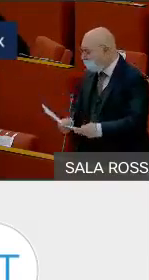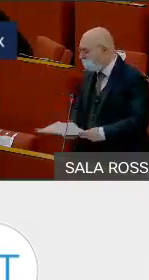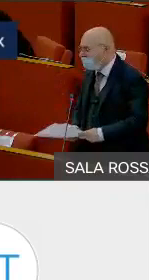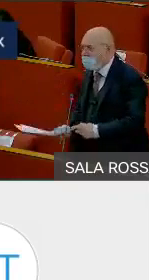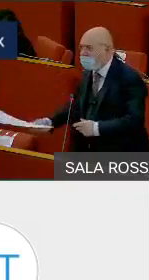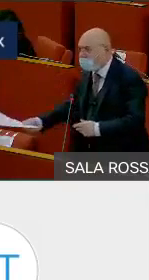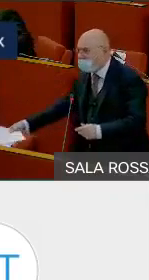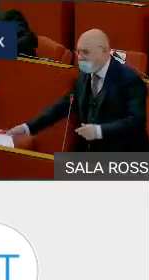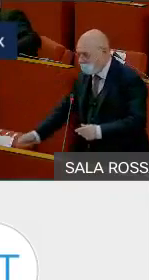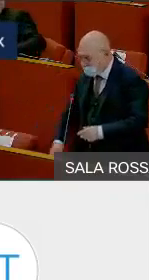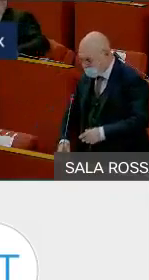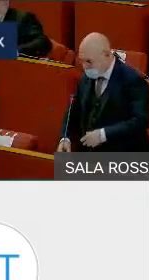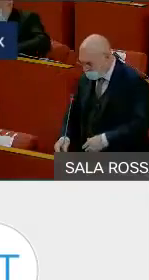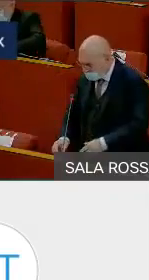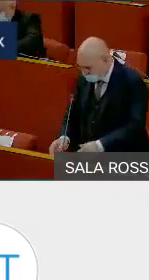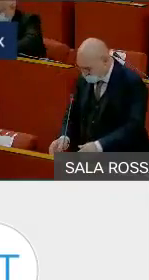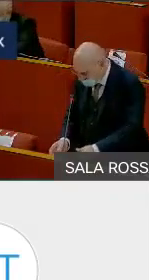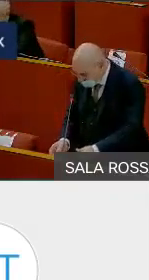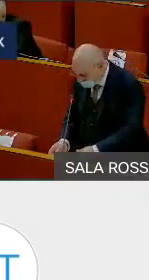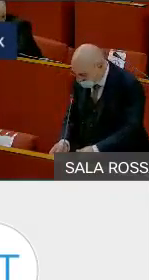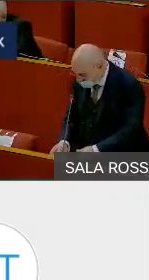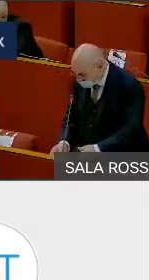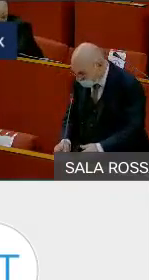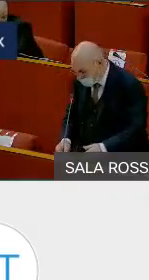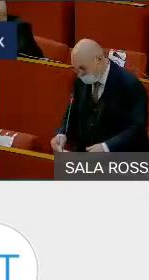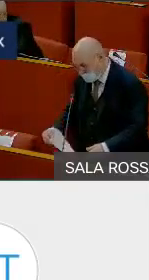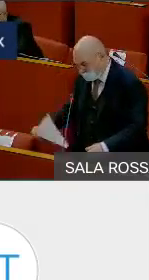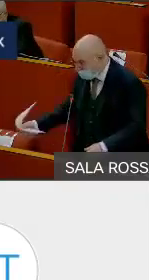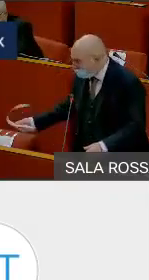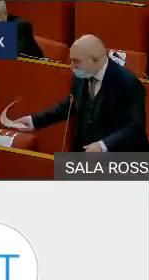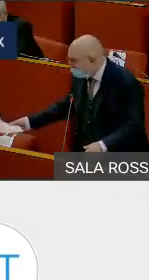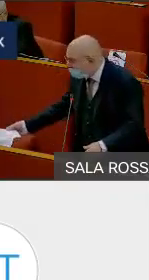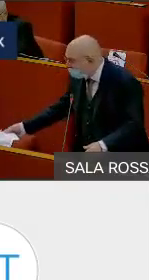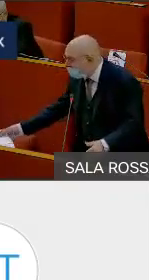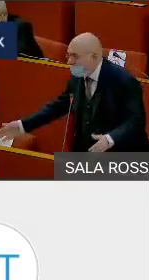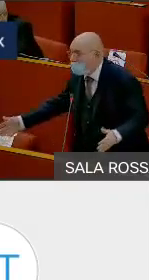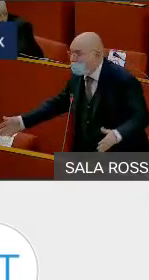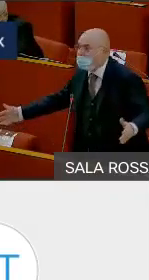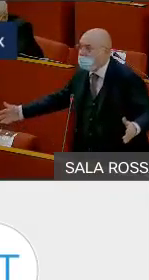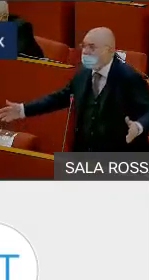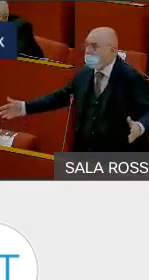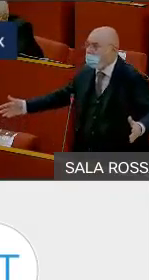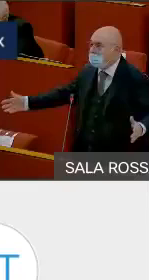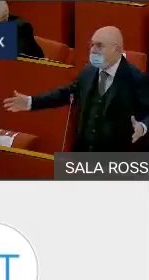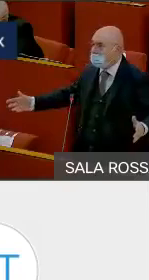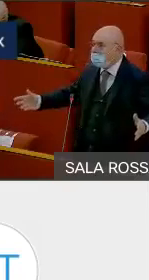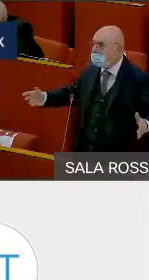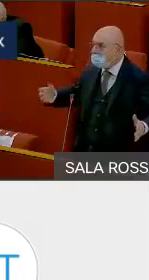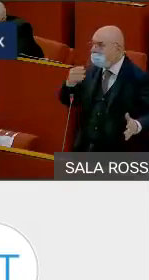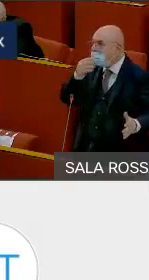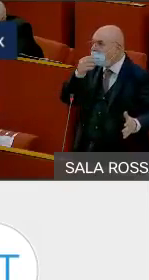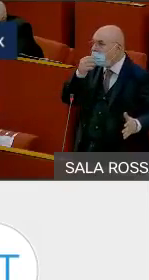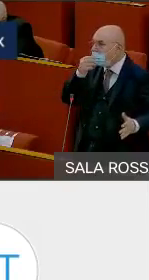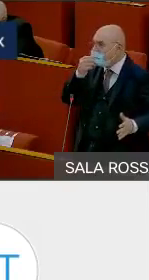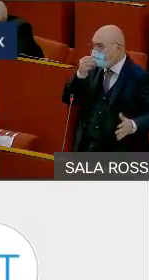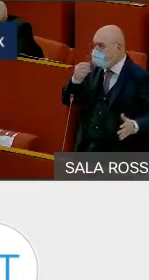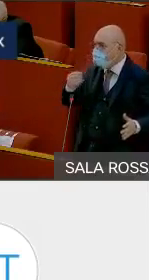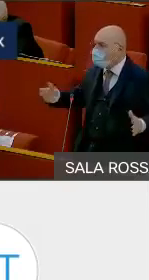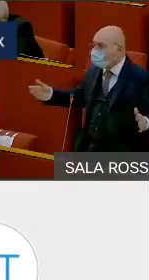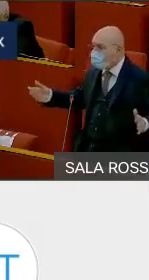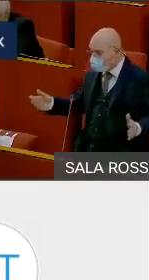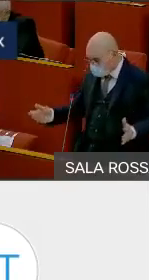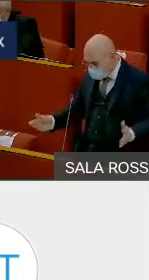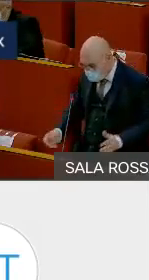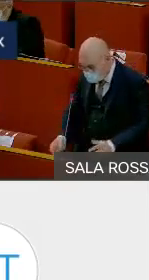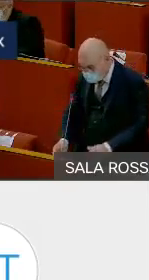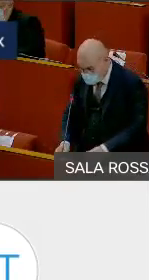salvaguardarla per te e per quelli che verranno dopo di te pare che questo non sia invece uno degli obiettivi di chi ha